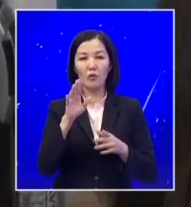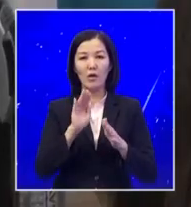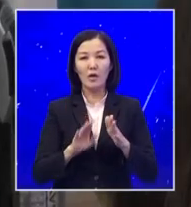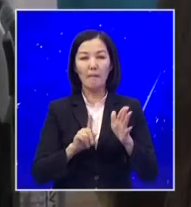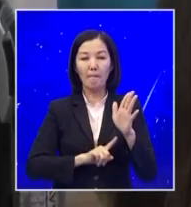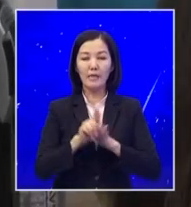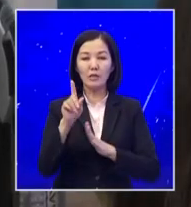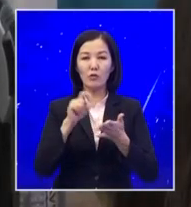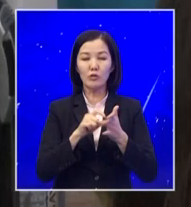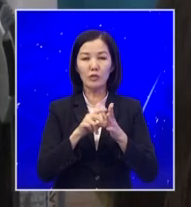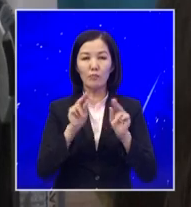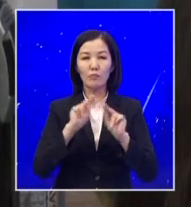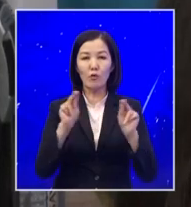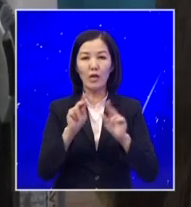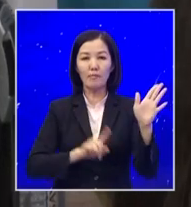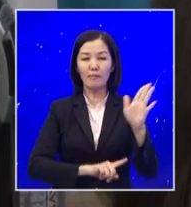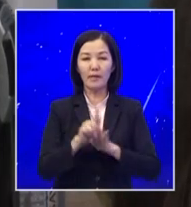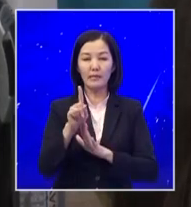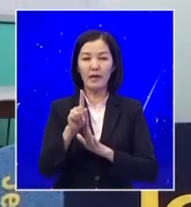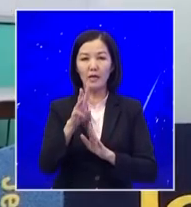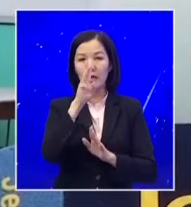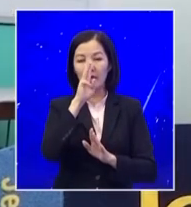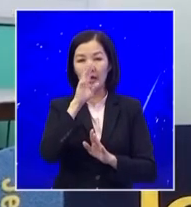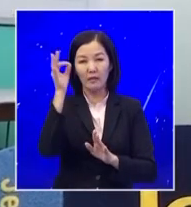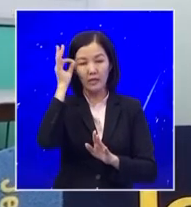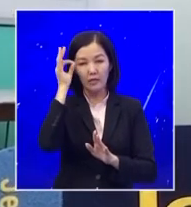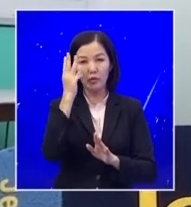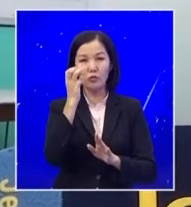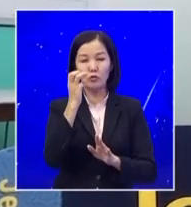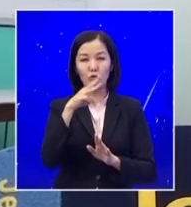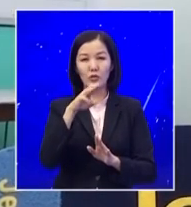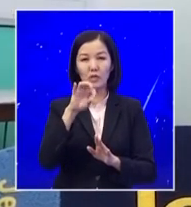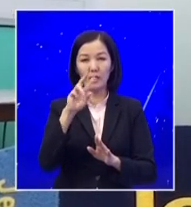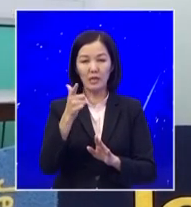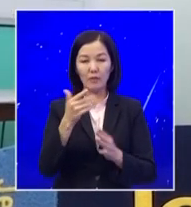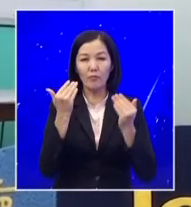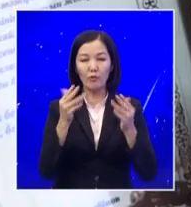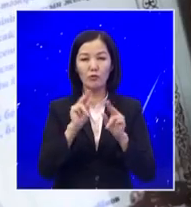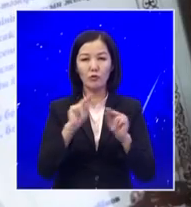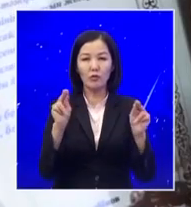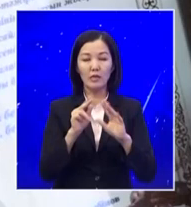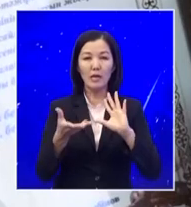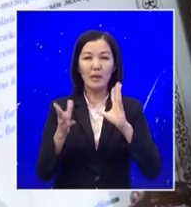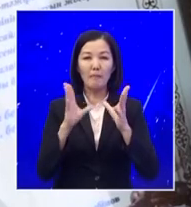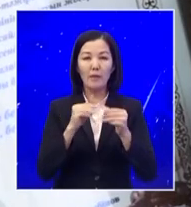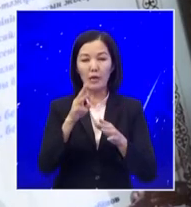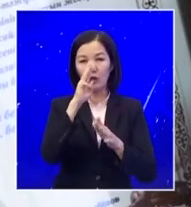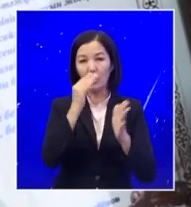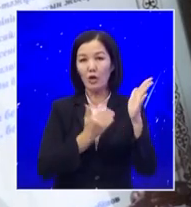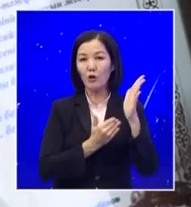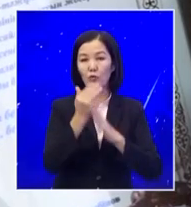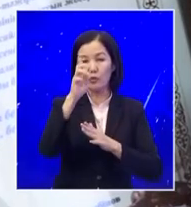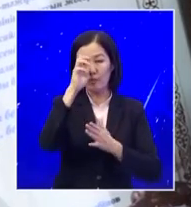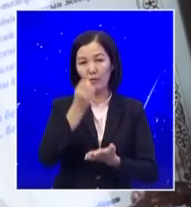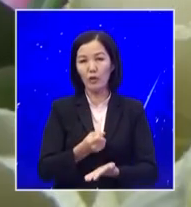сыныбының мұғалімі болып бастаған. Алғашқы еңбекақысы да есінде 300 теңге. Бүгінде ұстаз еңбегі барынша бағаланатынын